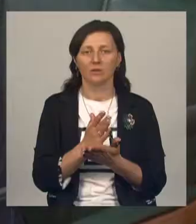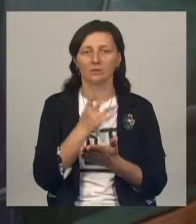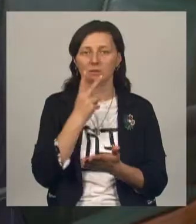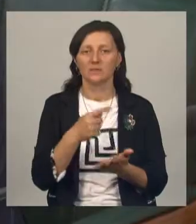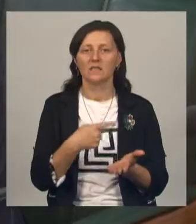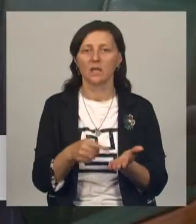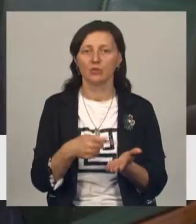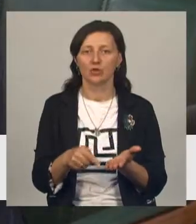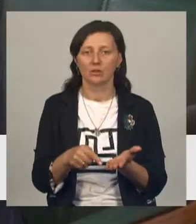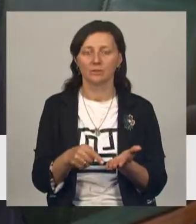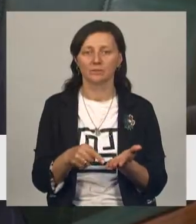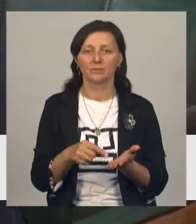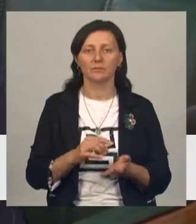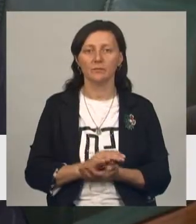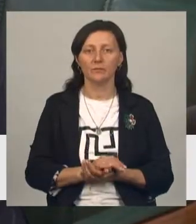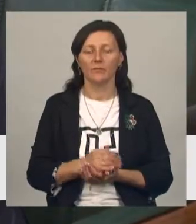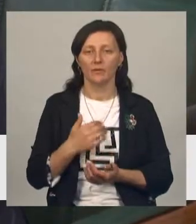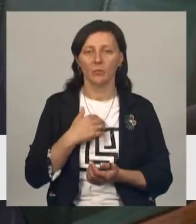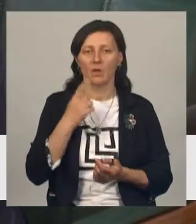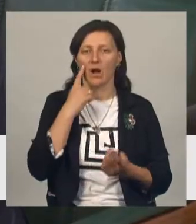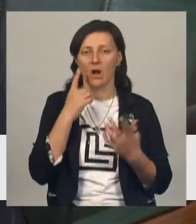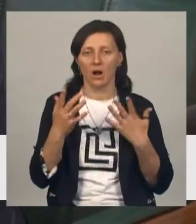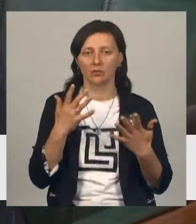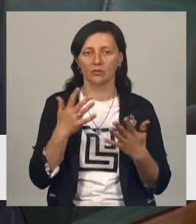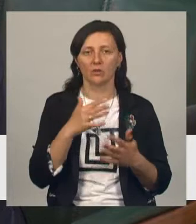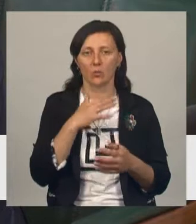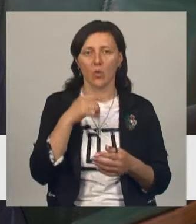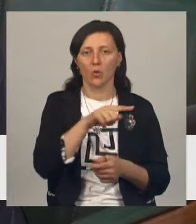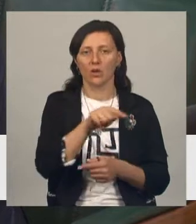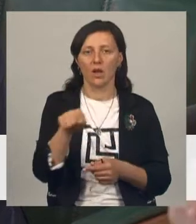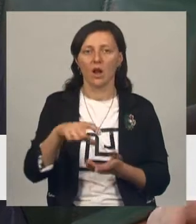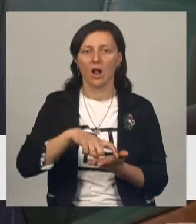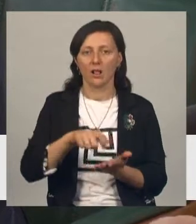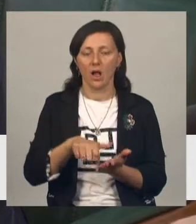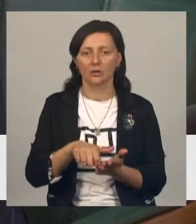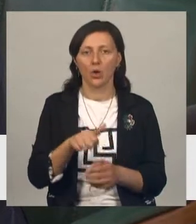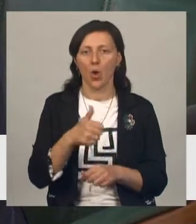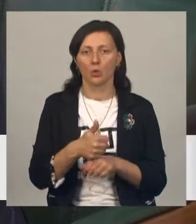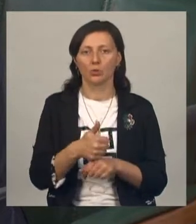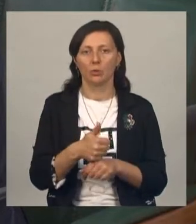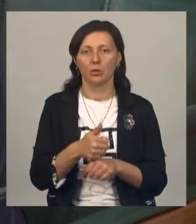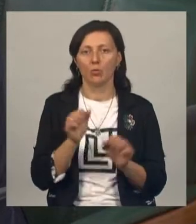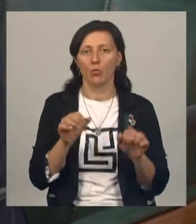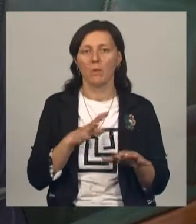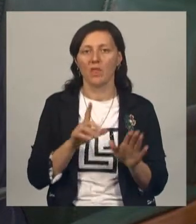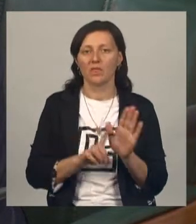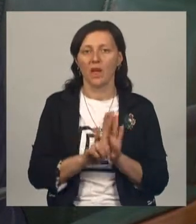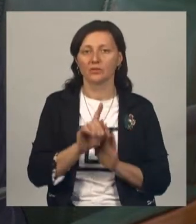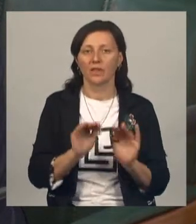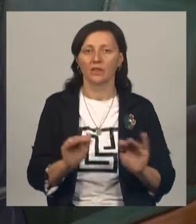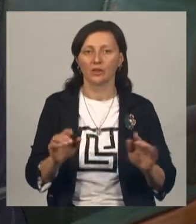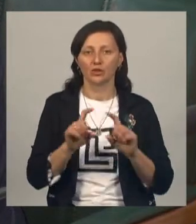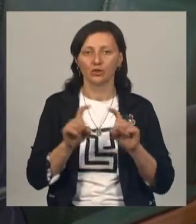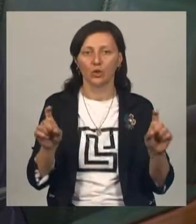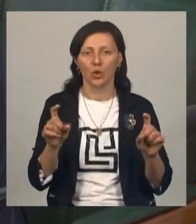мне кажется что в некоторых классах особенно может начальная школа может быть наоборот